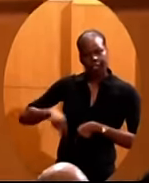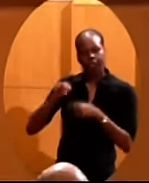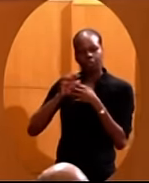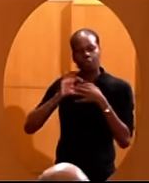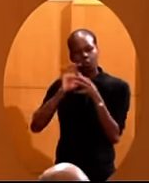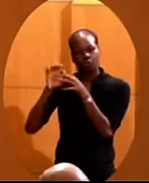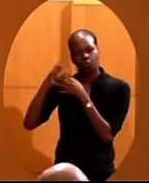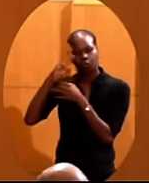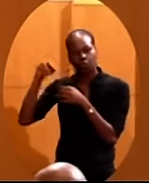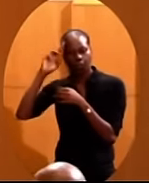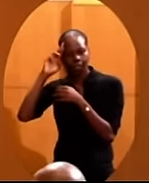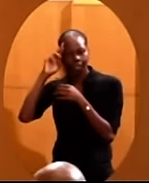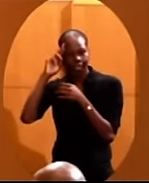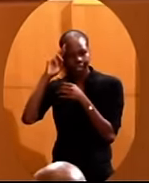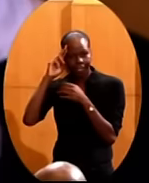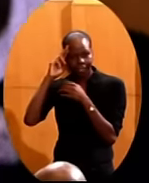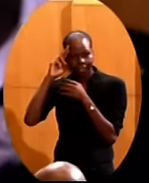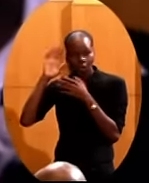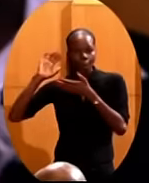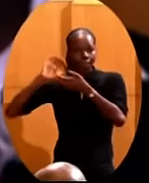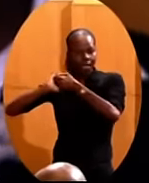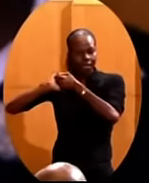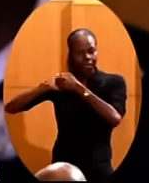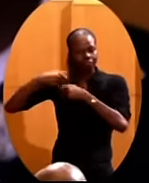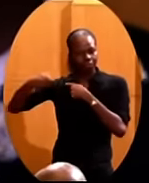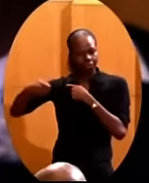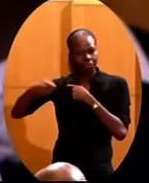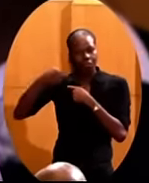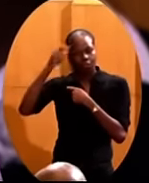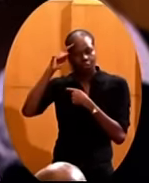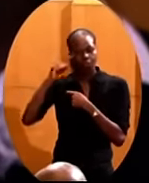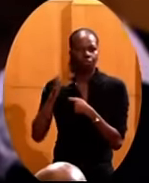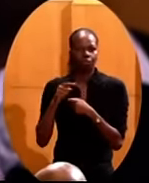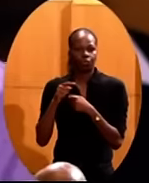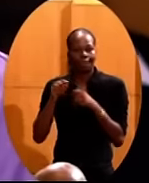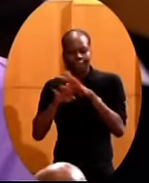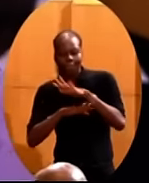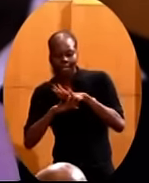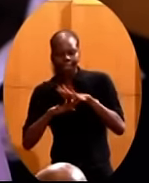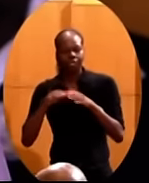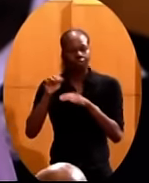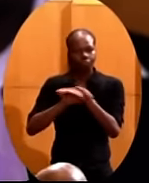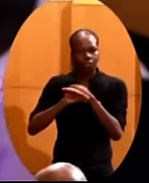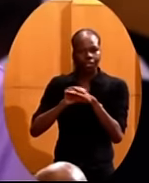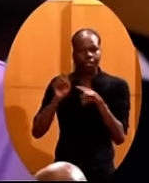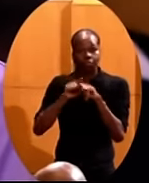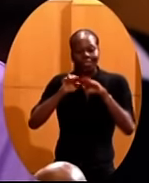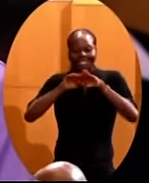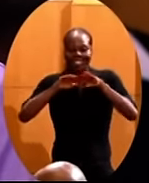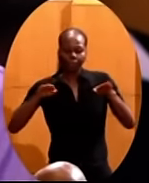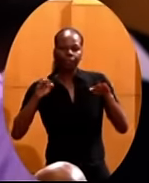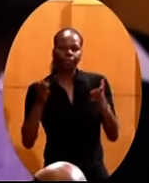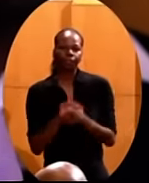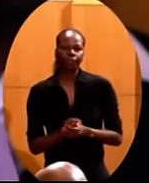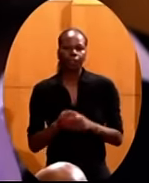un C à long terme pour assoir notre politique en toute stabilité